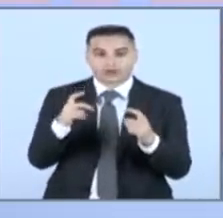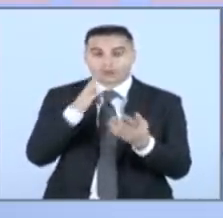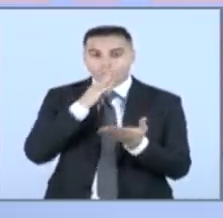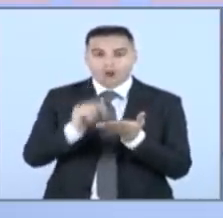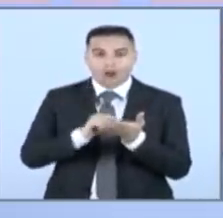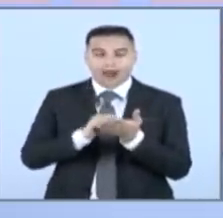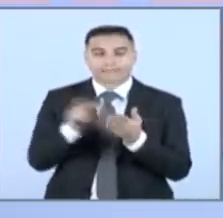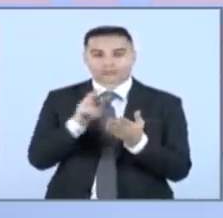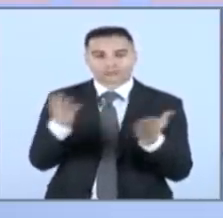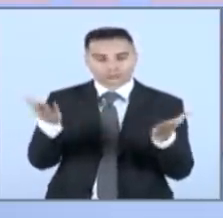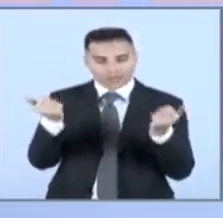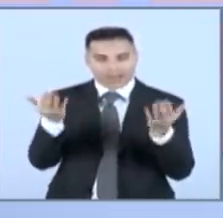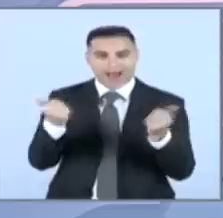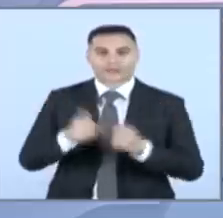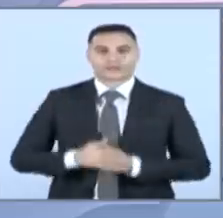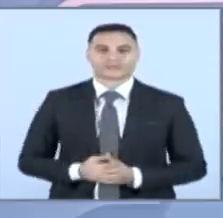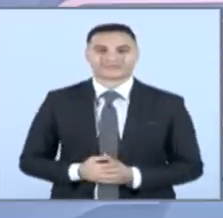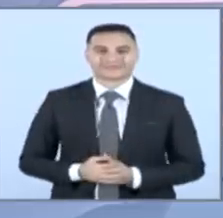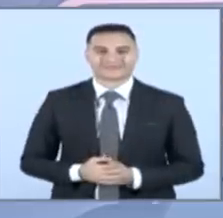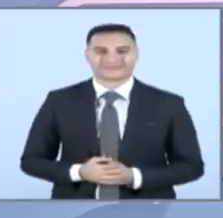الورقة والقلم وتعالوا انتوا الاتنين